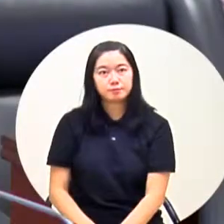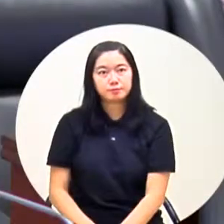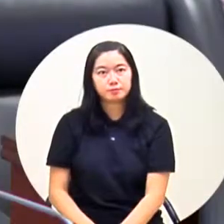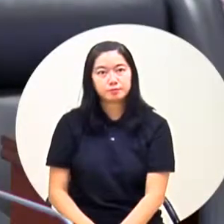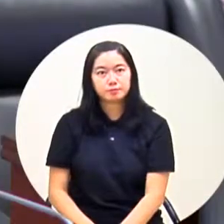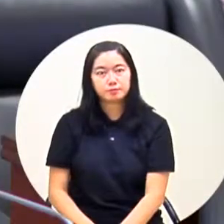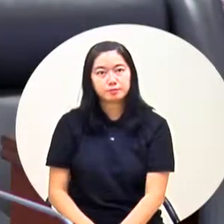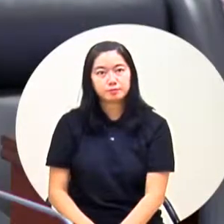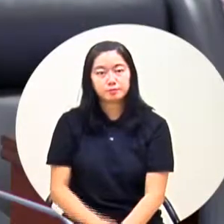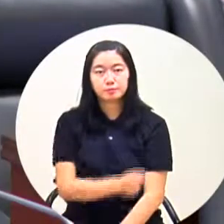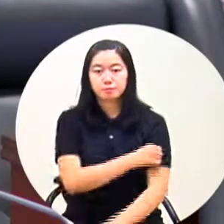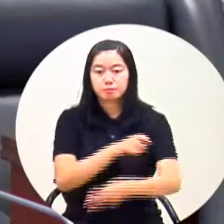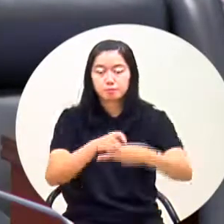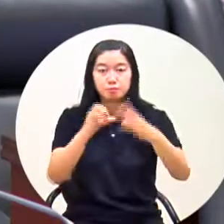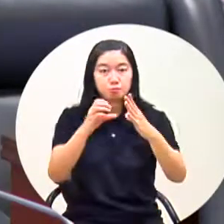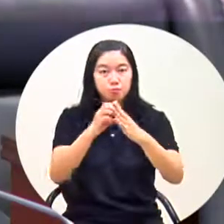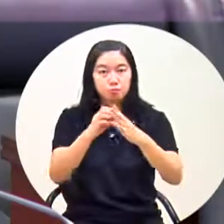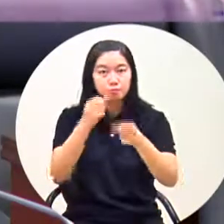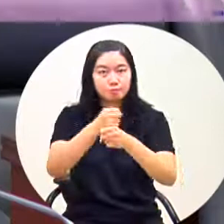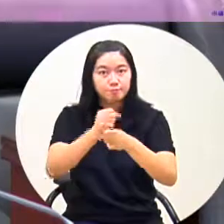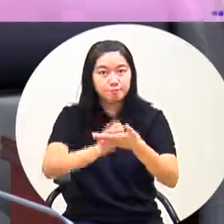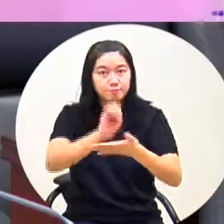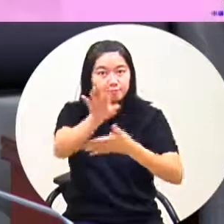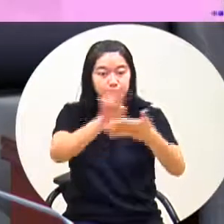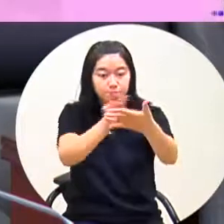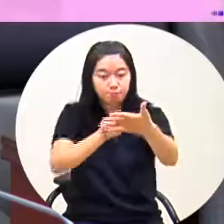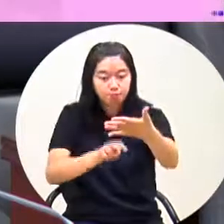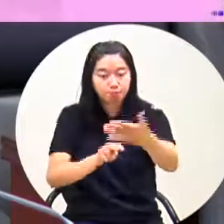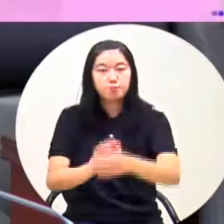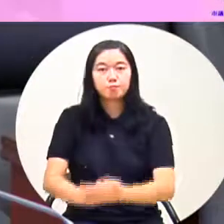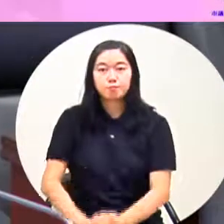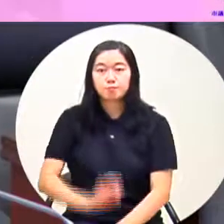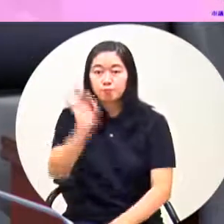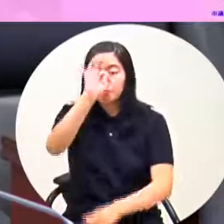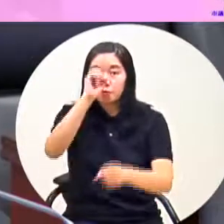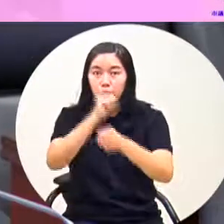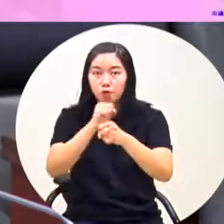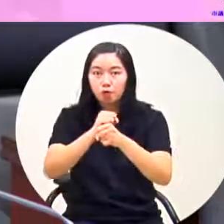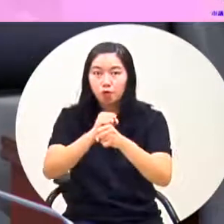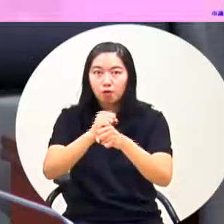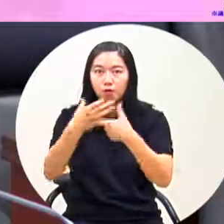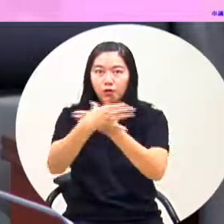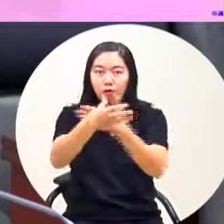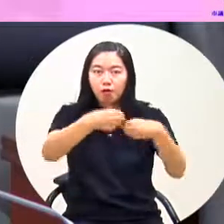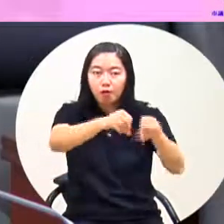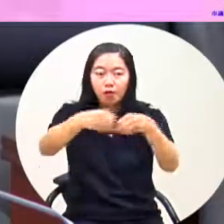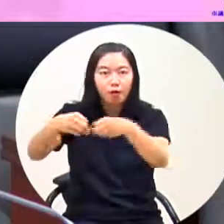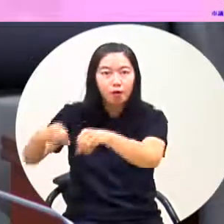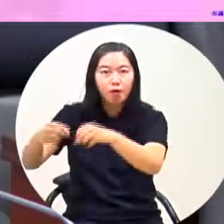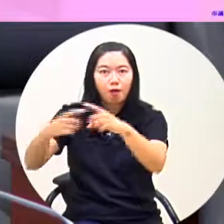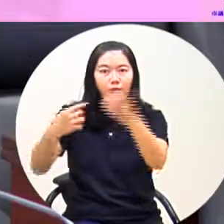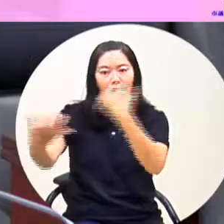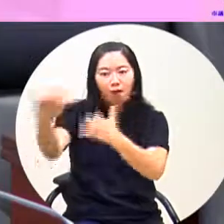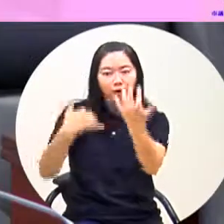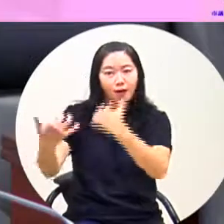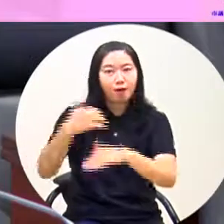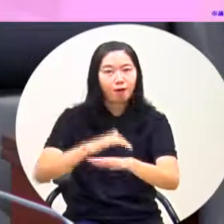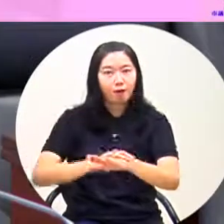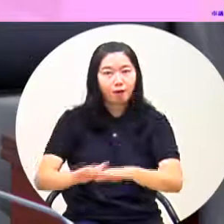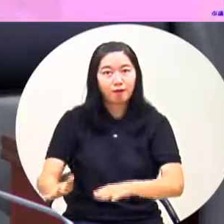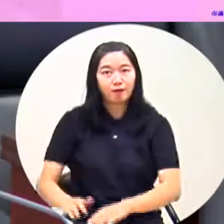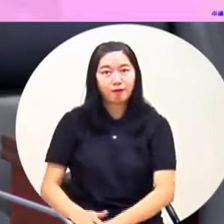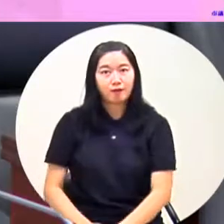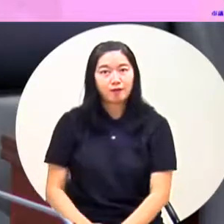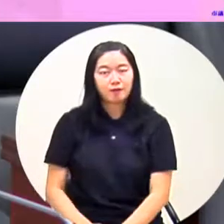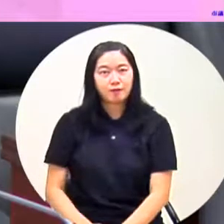局业务报告，找工作都要送奖品哦，来充人气哦。那本席